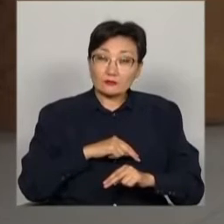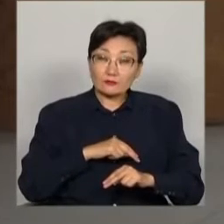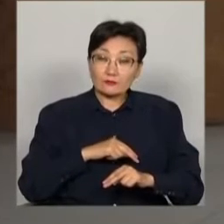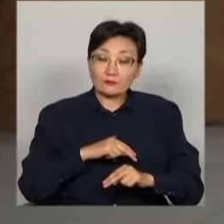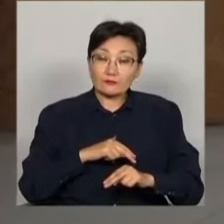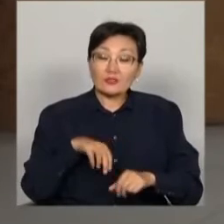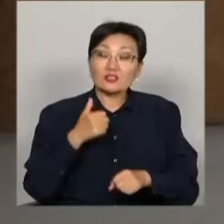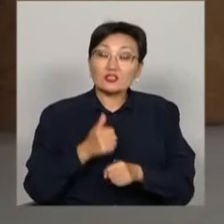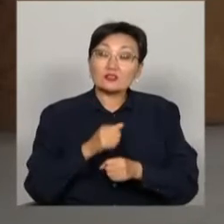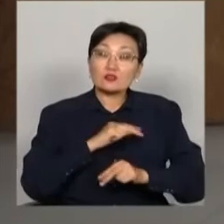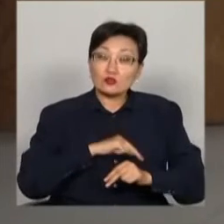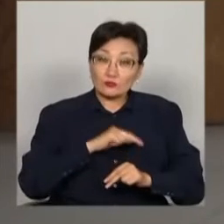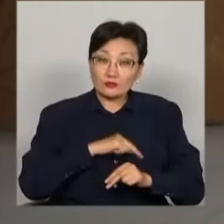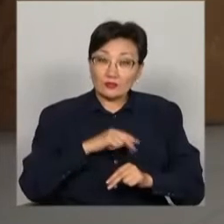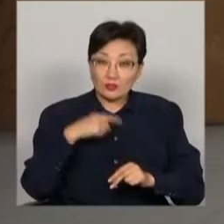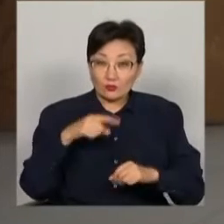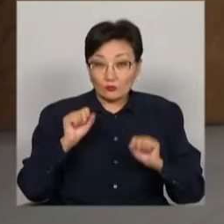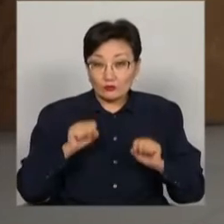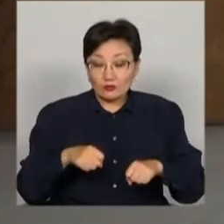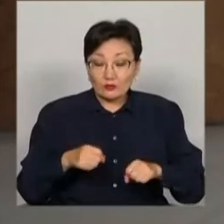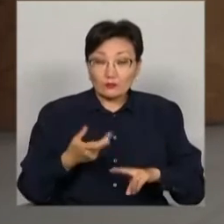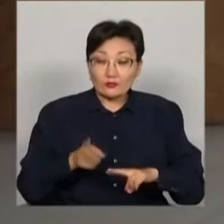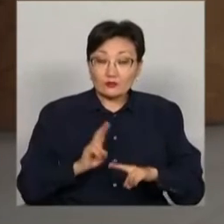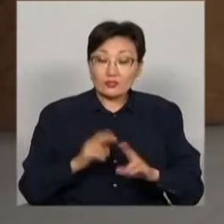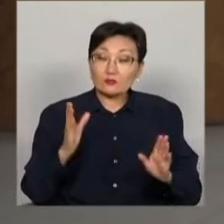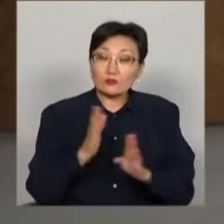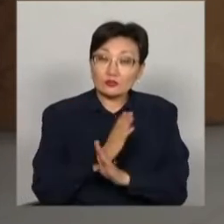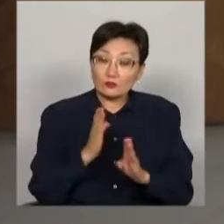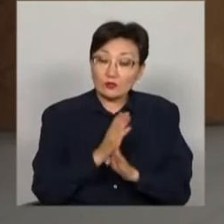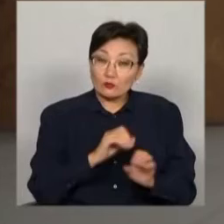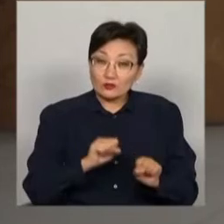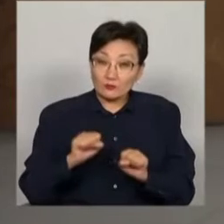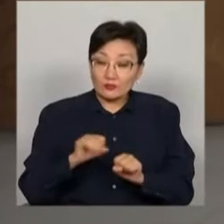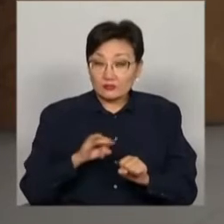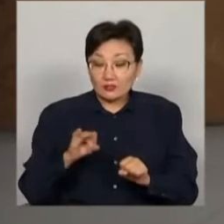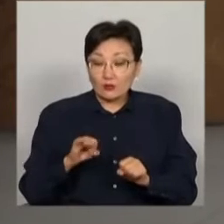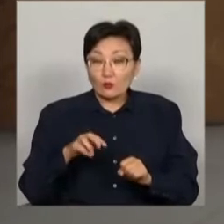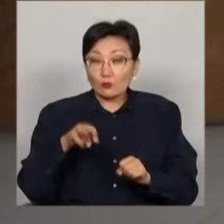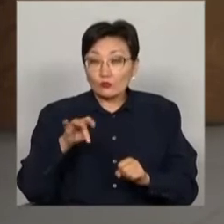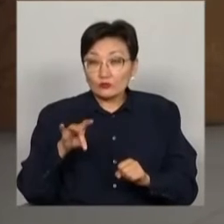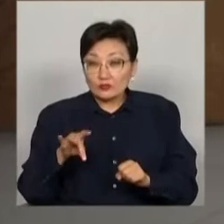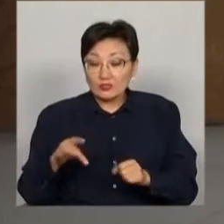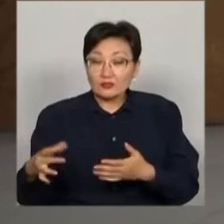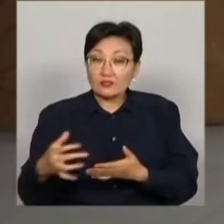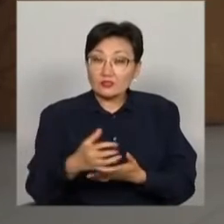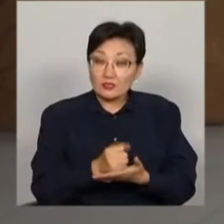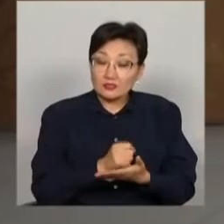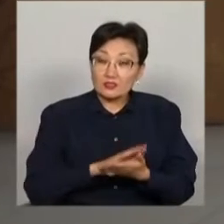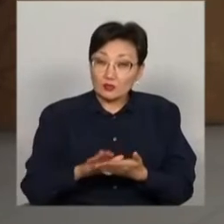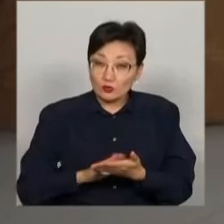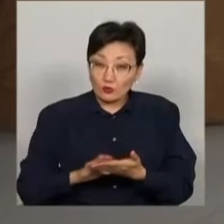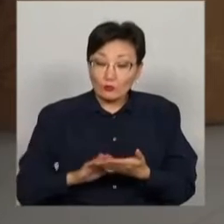бірі, негізгі қызмет деп те айтсақ болады. Осы қоршаған ортаны қорғау және қоқыстан тазарту болғандықтан